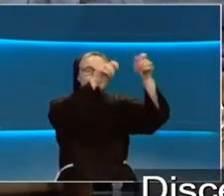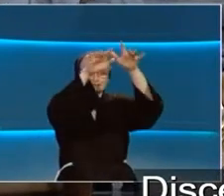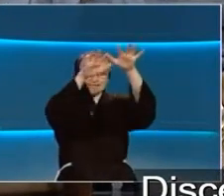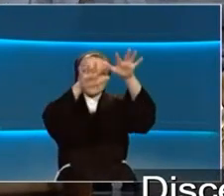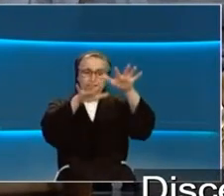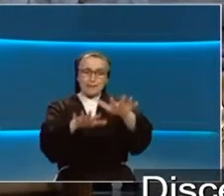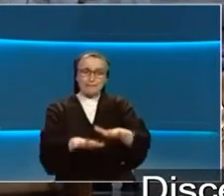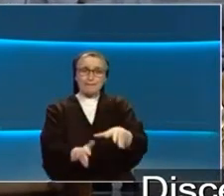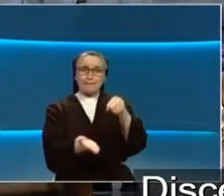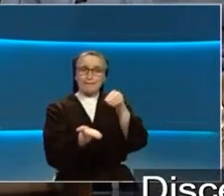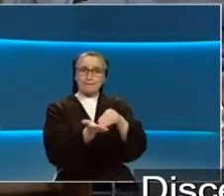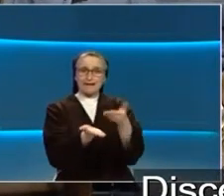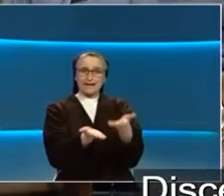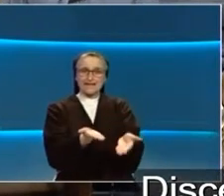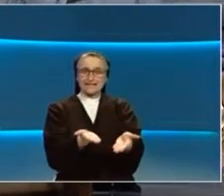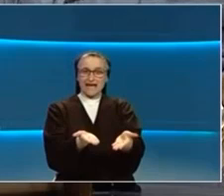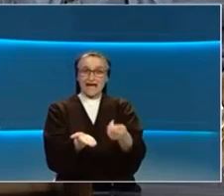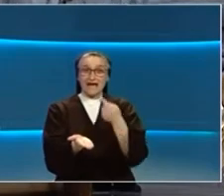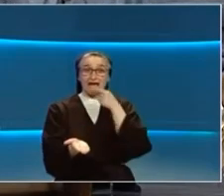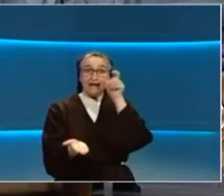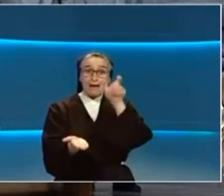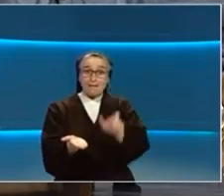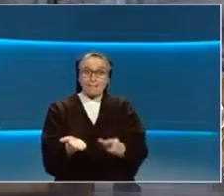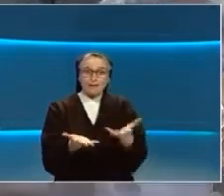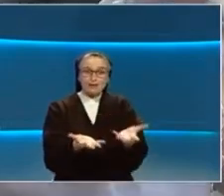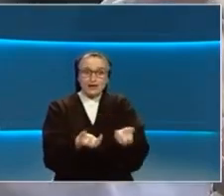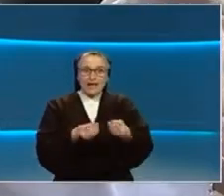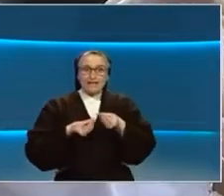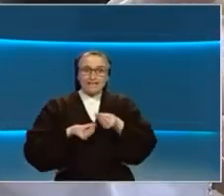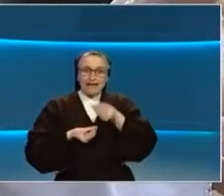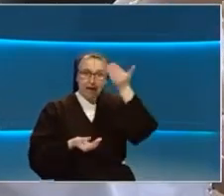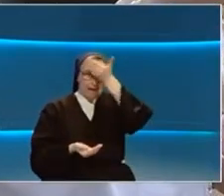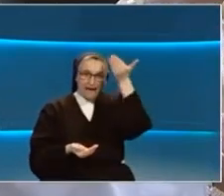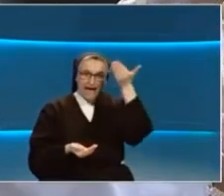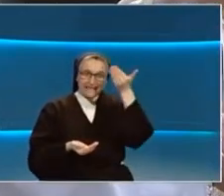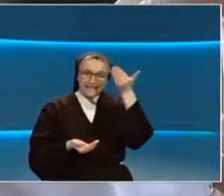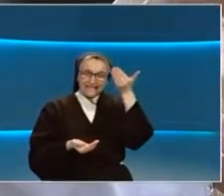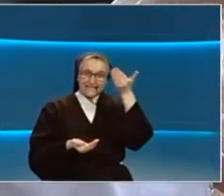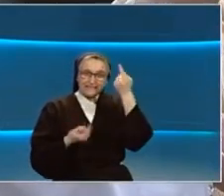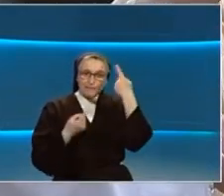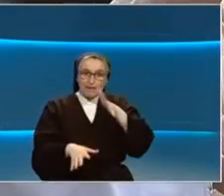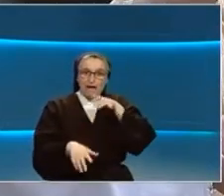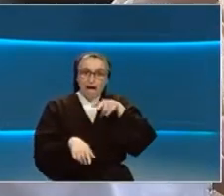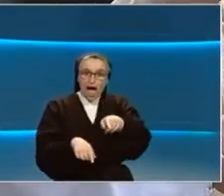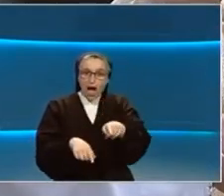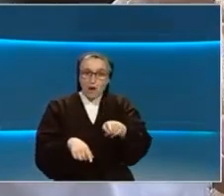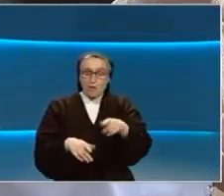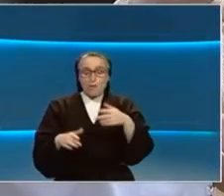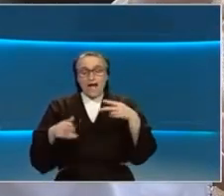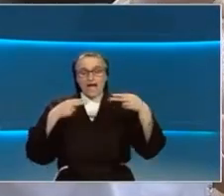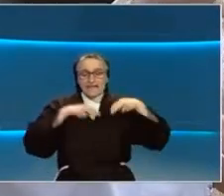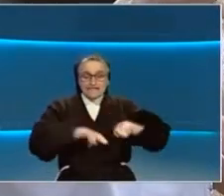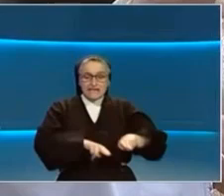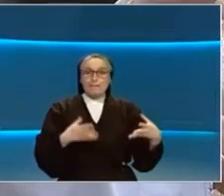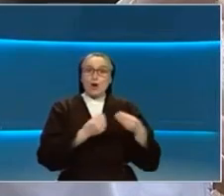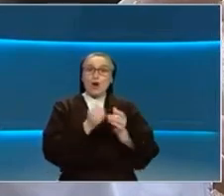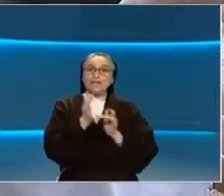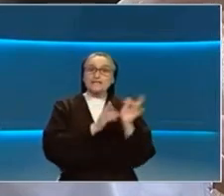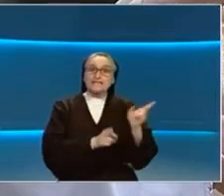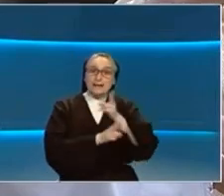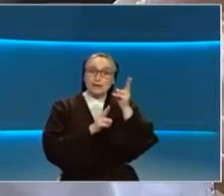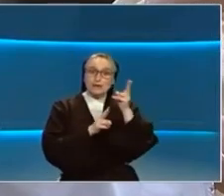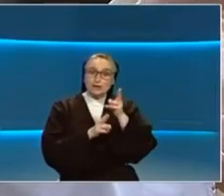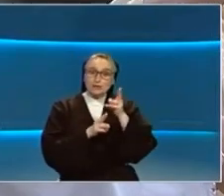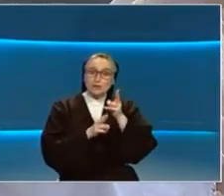Santo. Tutti coloro che in essa riceveranno il battesimo, sepolti insieme con Cristo nella